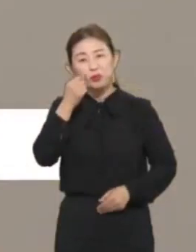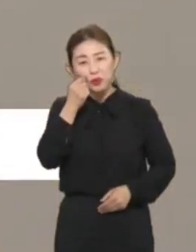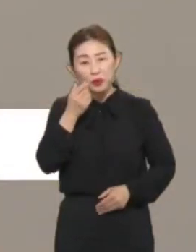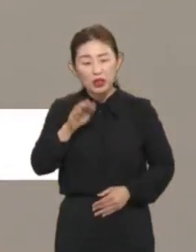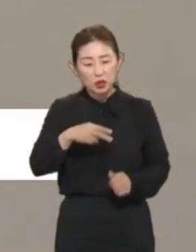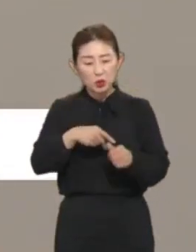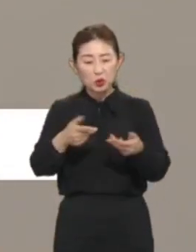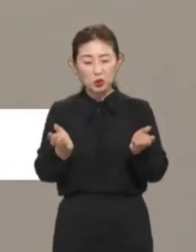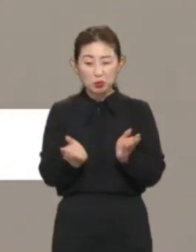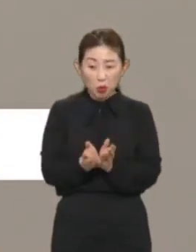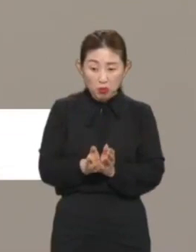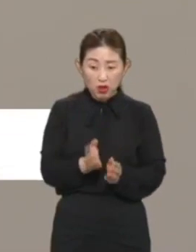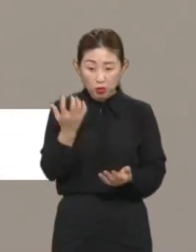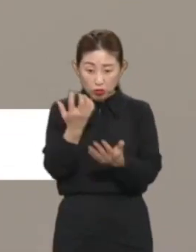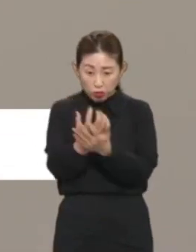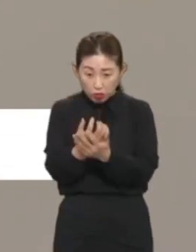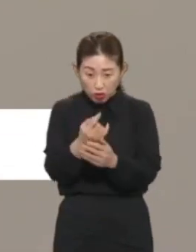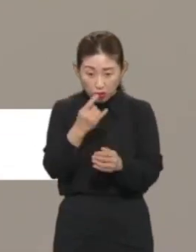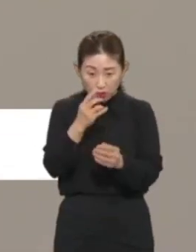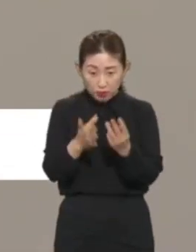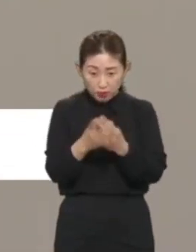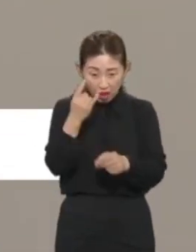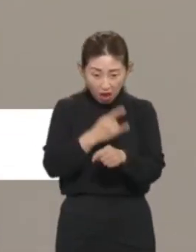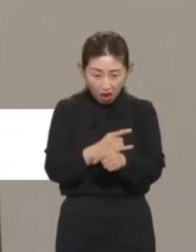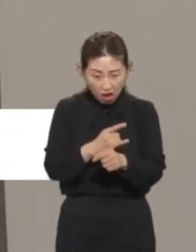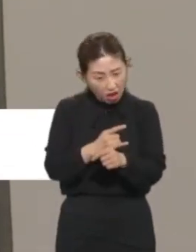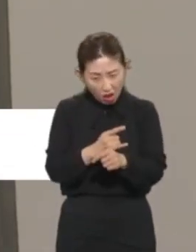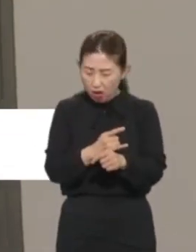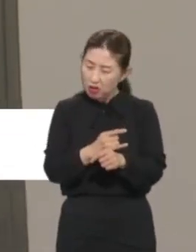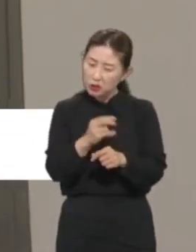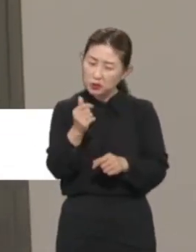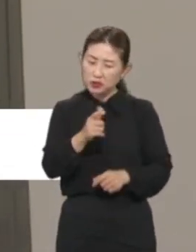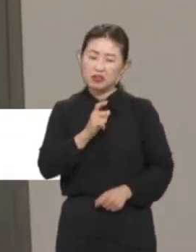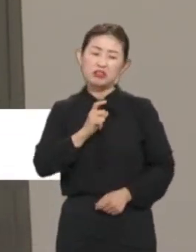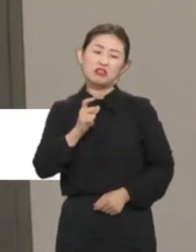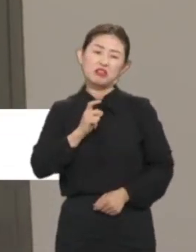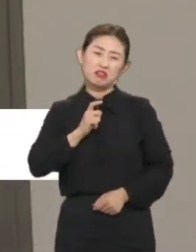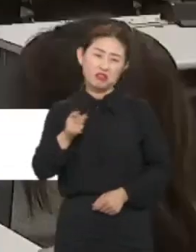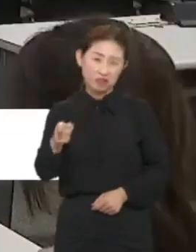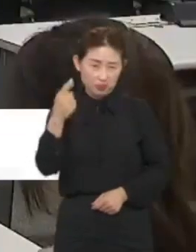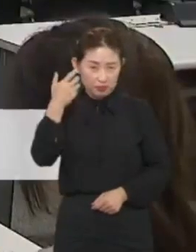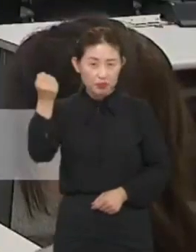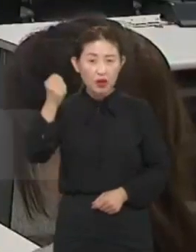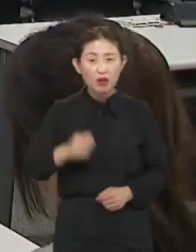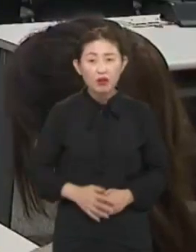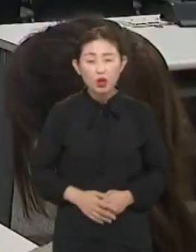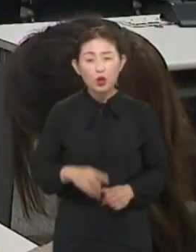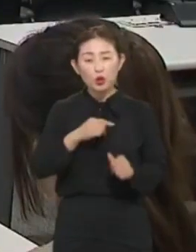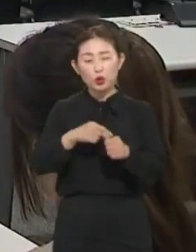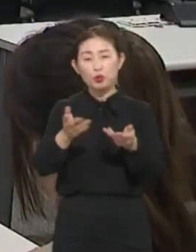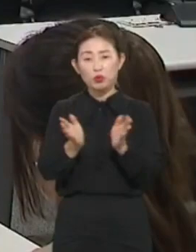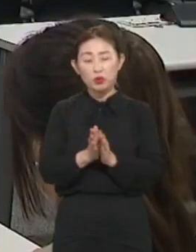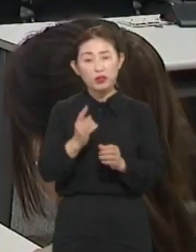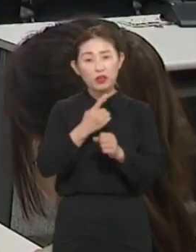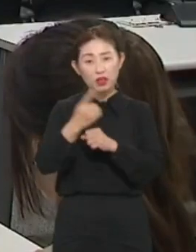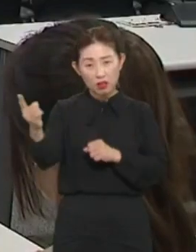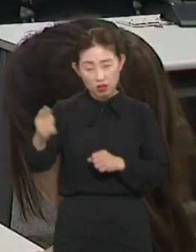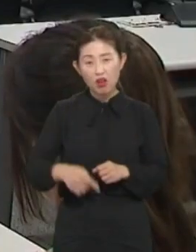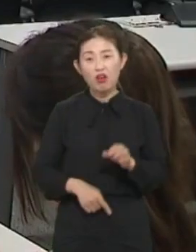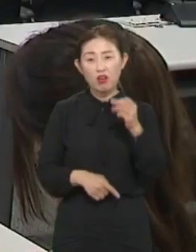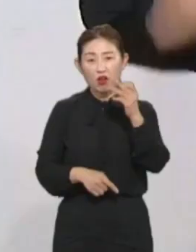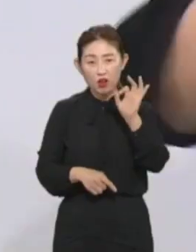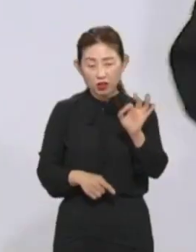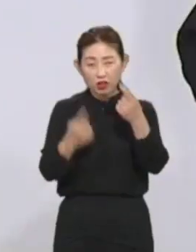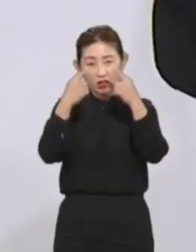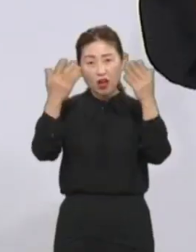교육부로 하여금 통합 진정성에 대한 의구심을 갖게 하기에 충분했다는 관측입니다. 교육부가 내년에도 10개 학교를 글로컬